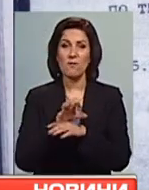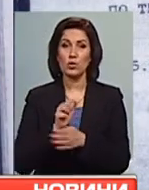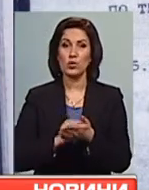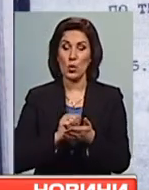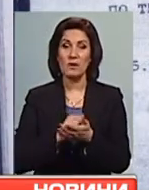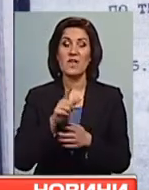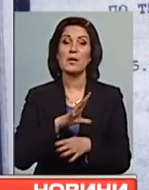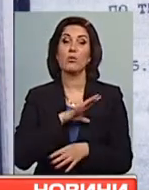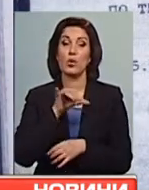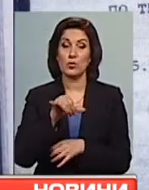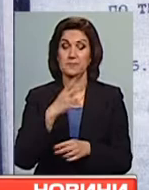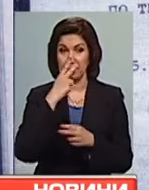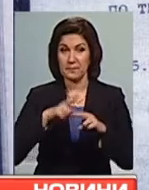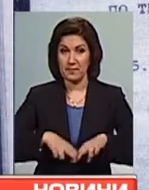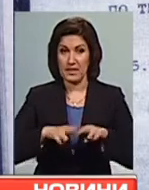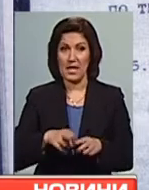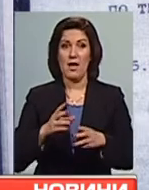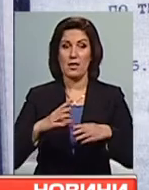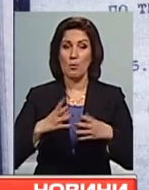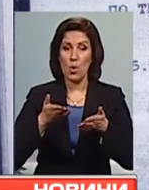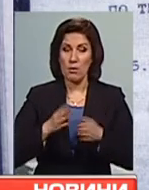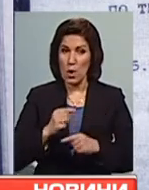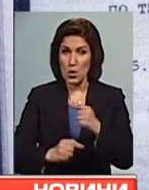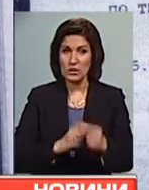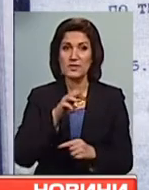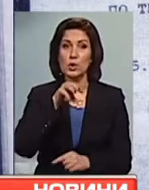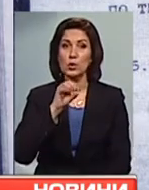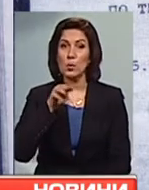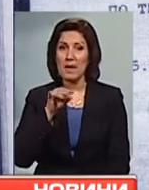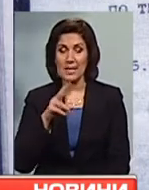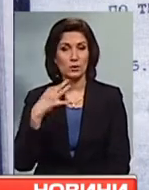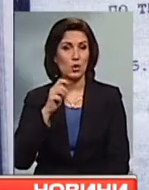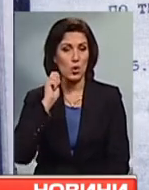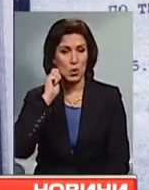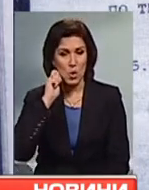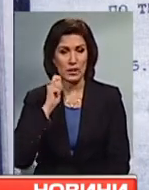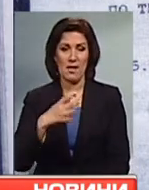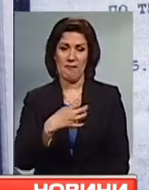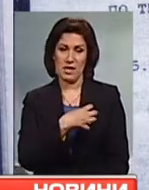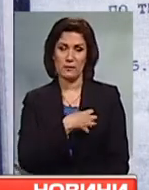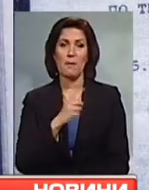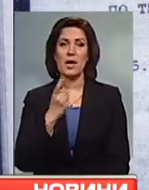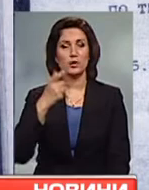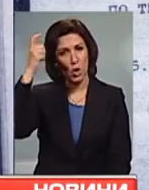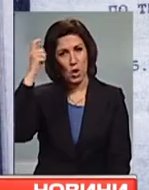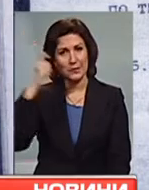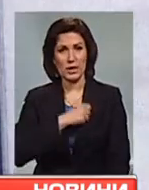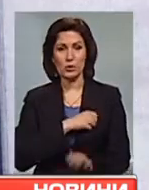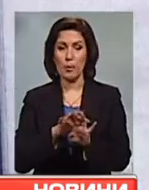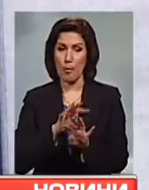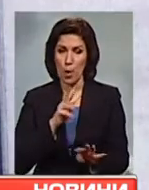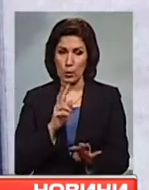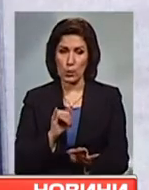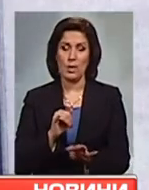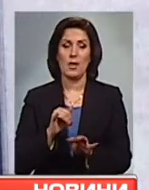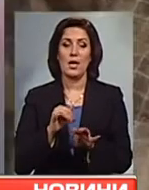нього. Як видно, з паспорта родом із Тюмені, йому було 40 років, на камуфляжі терориста – нашивка першого козачого полку. Як